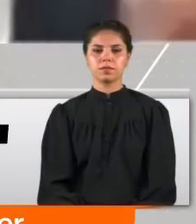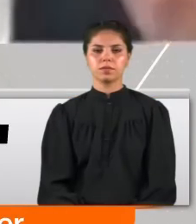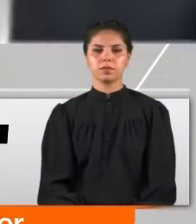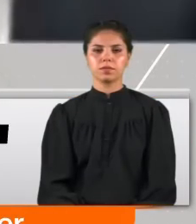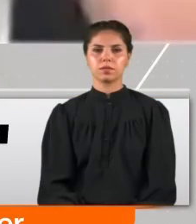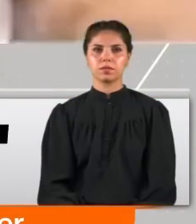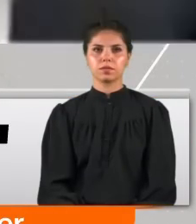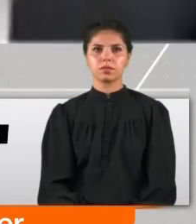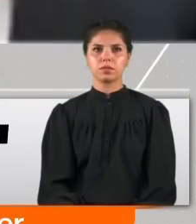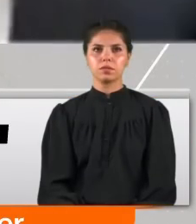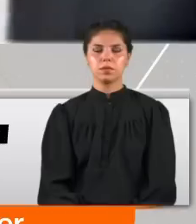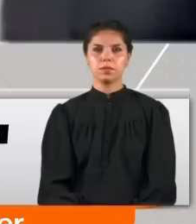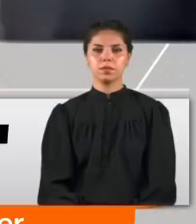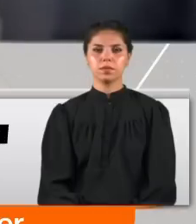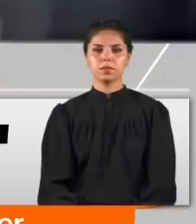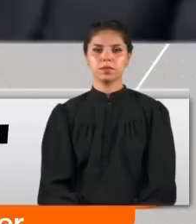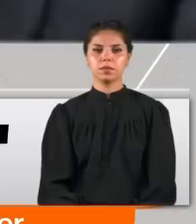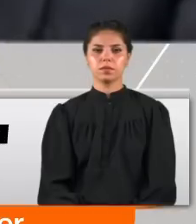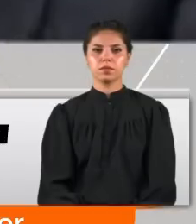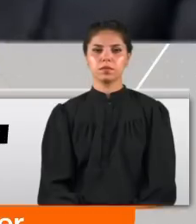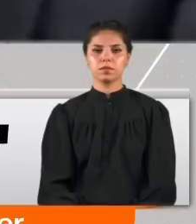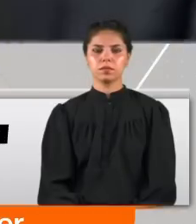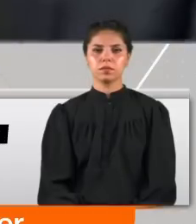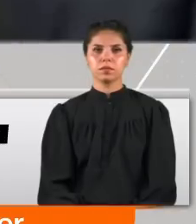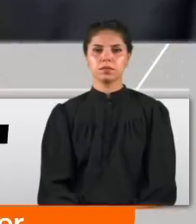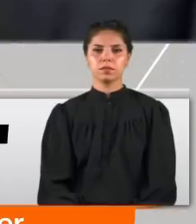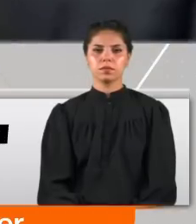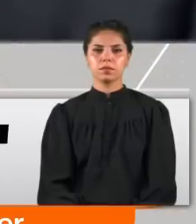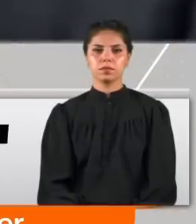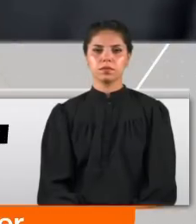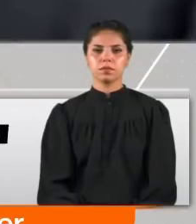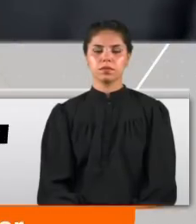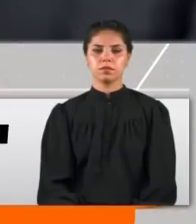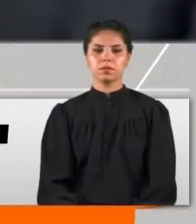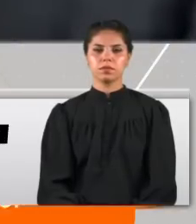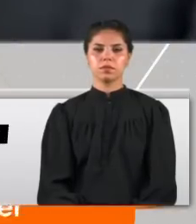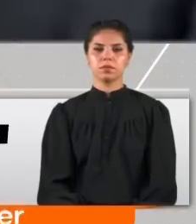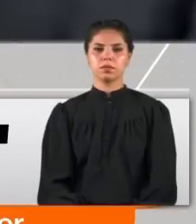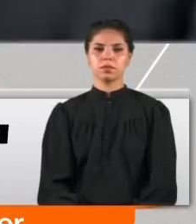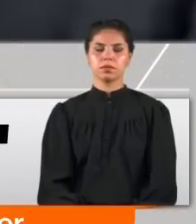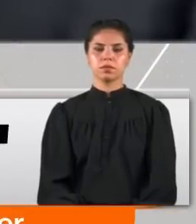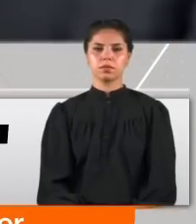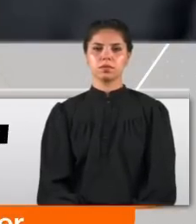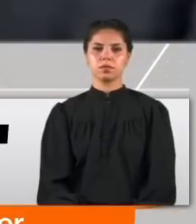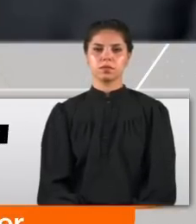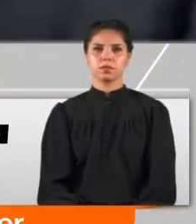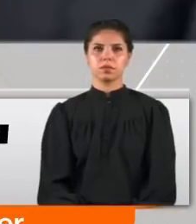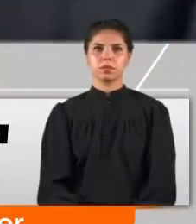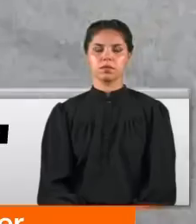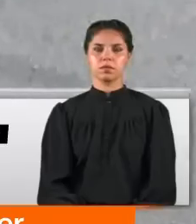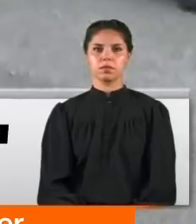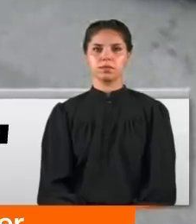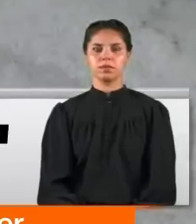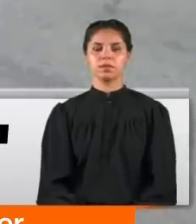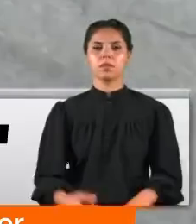Düzgün Beyefendi'ye bunu sorabilirsiniz. Yıl kaç dediniz? 2012. Merkez. Anladım ki Sayın Kılıçdaroğlu altı oktan uzaklaşmaya